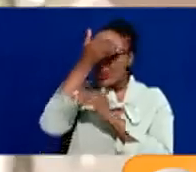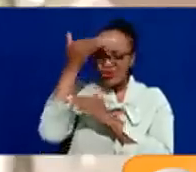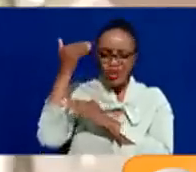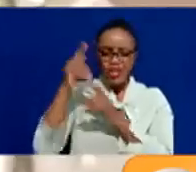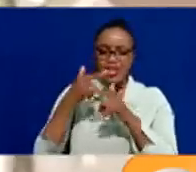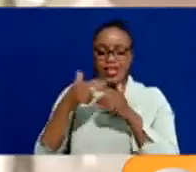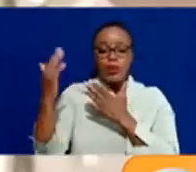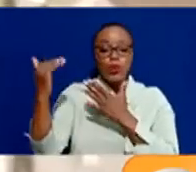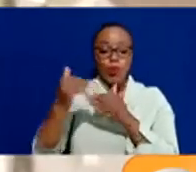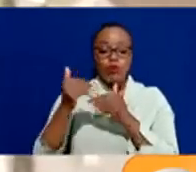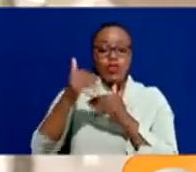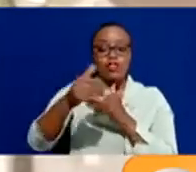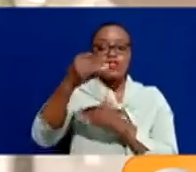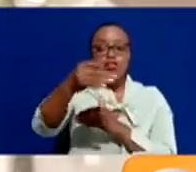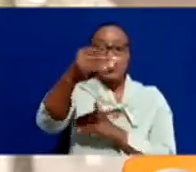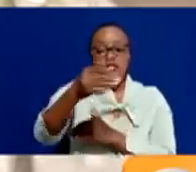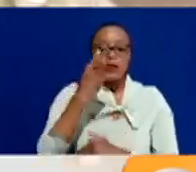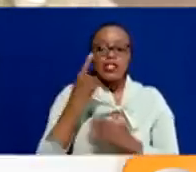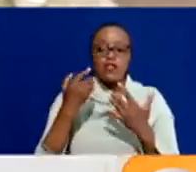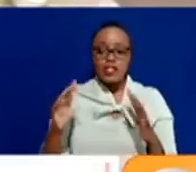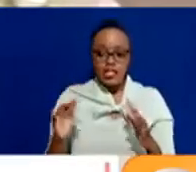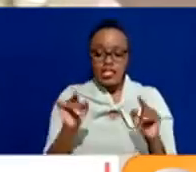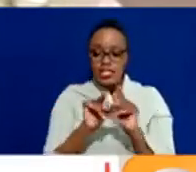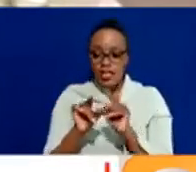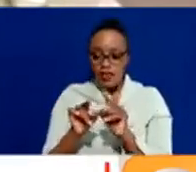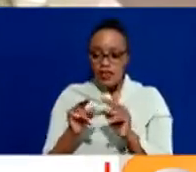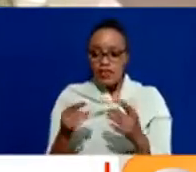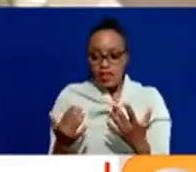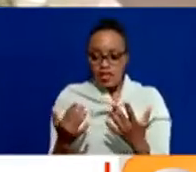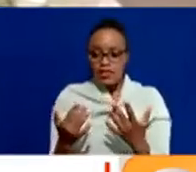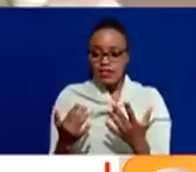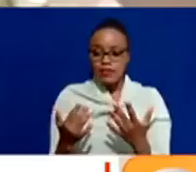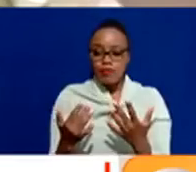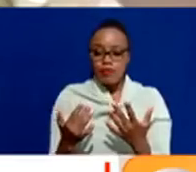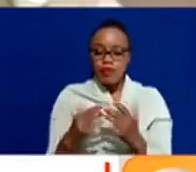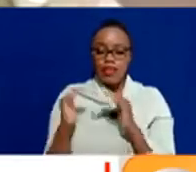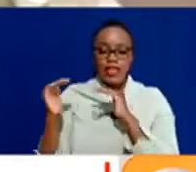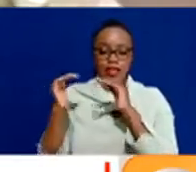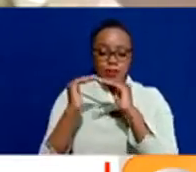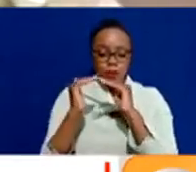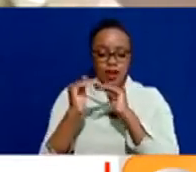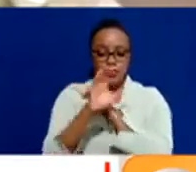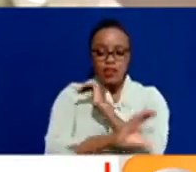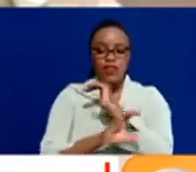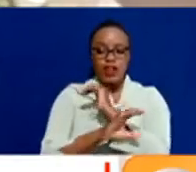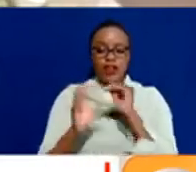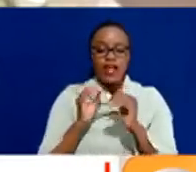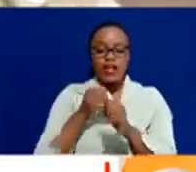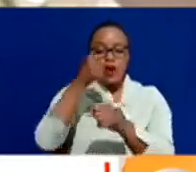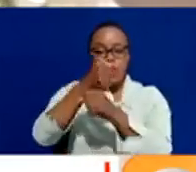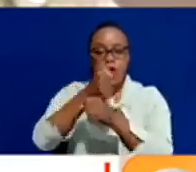We saw that even under duress, even under pressure, the democracy of our country is